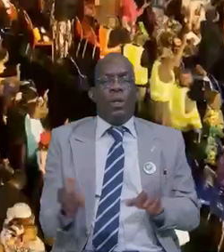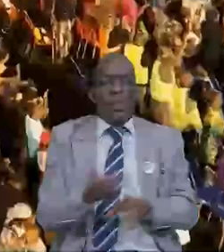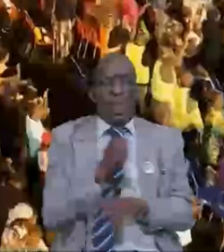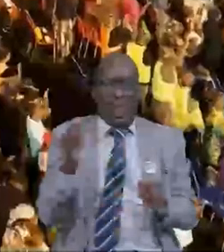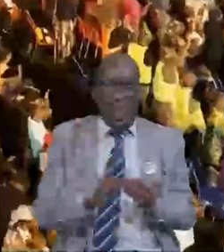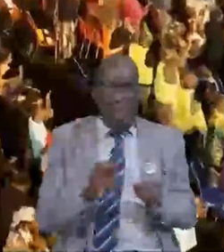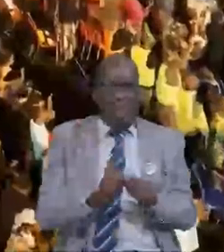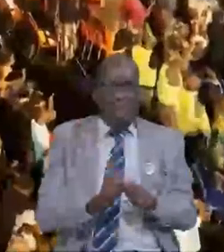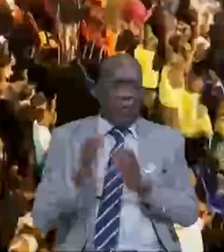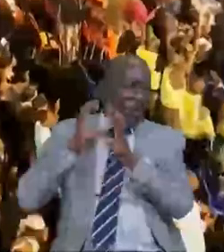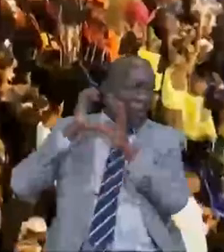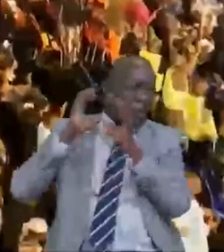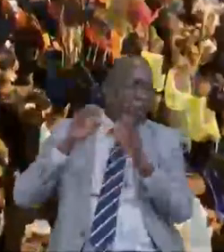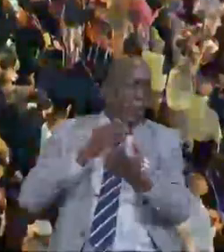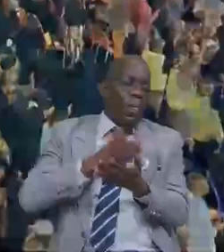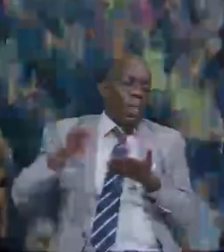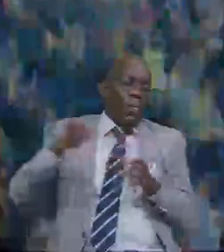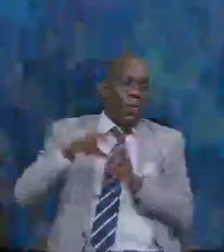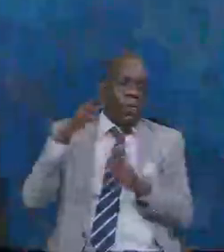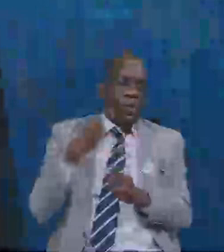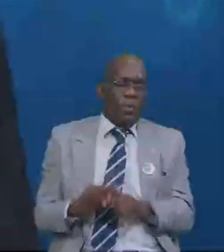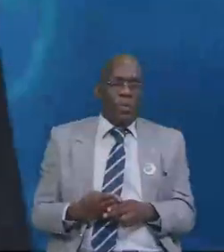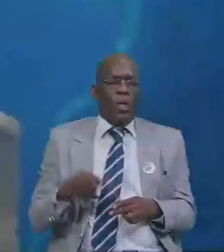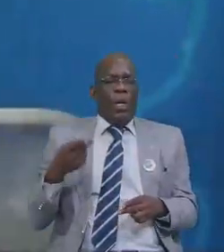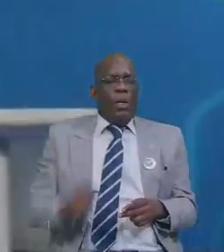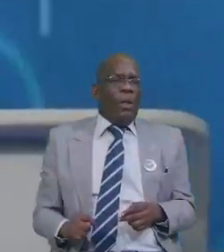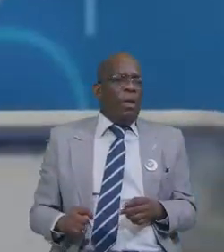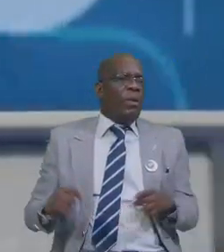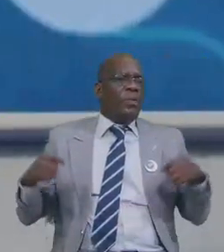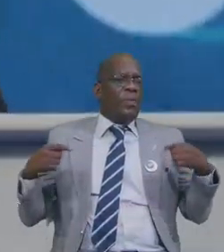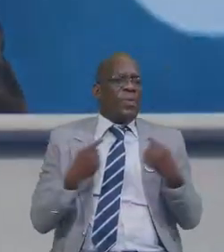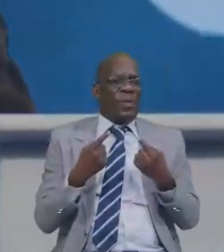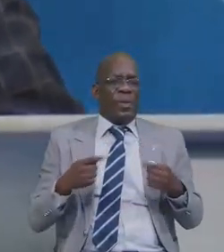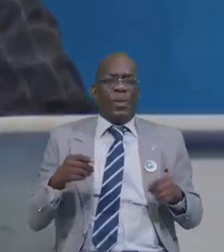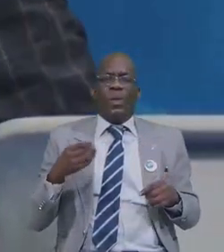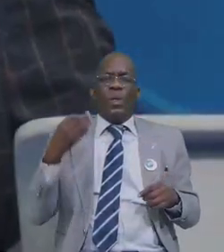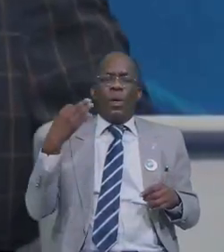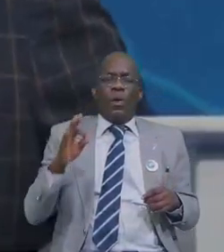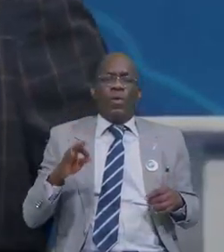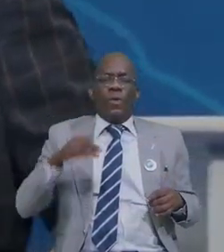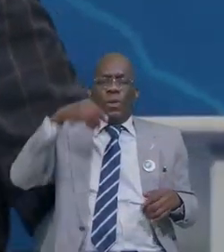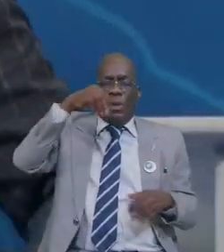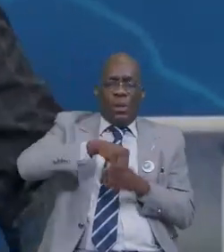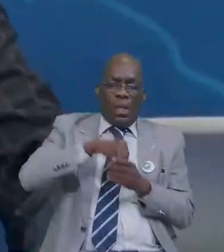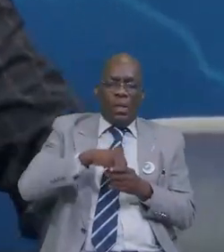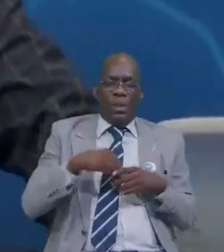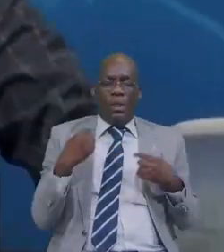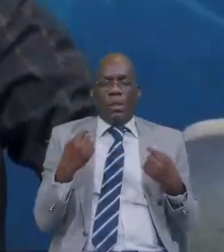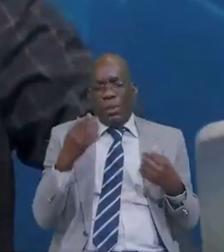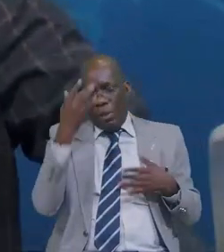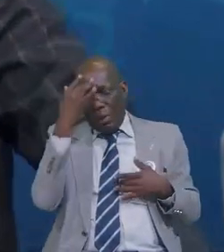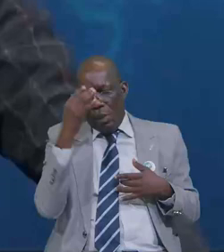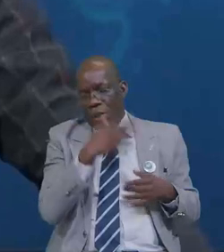corps au nom de Jésus. Les douleurs, des maladies